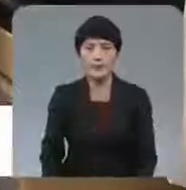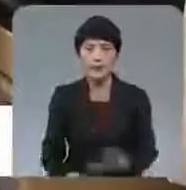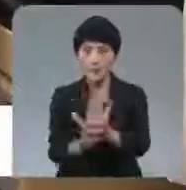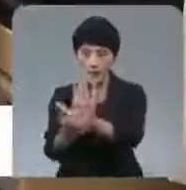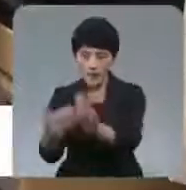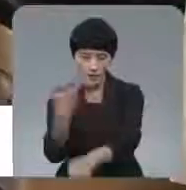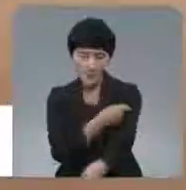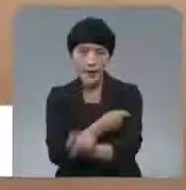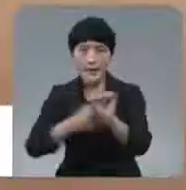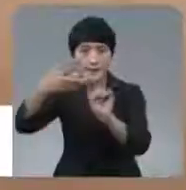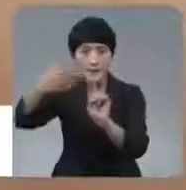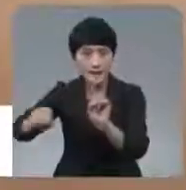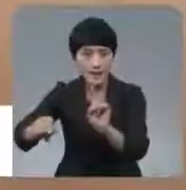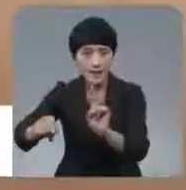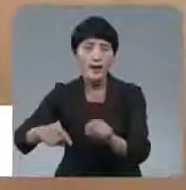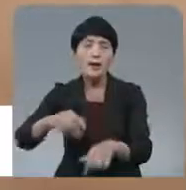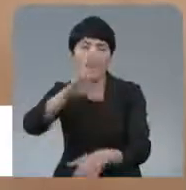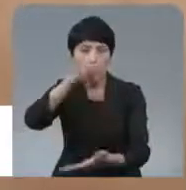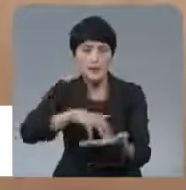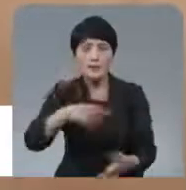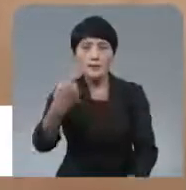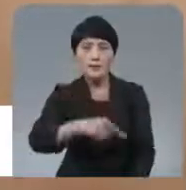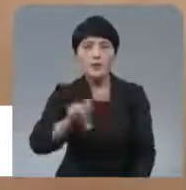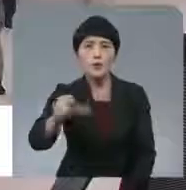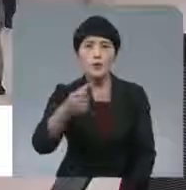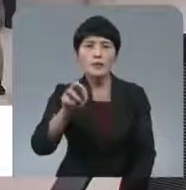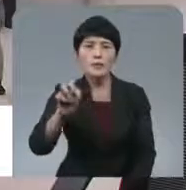Selatan telah mencapai 15,30